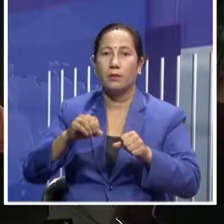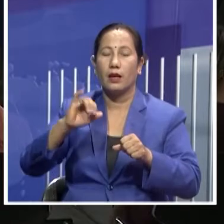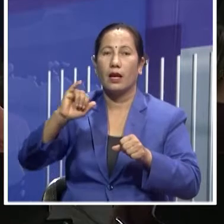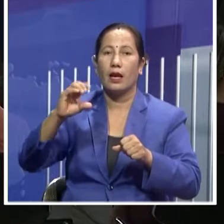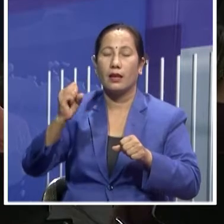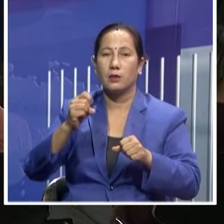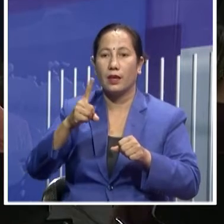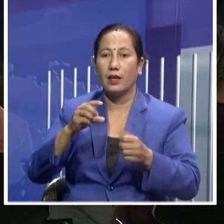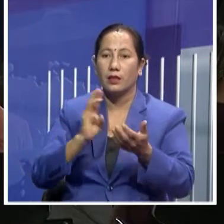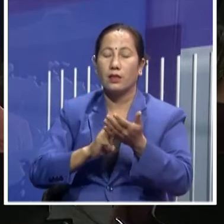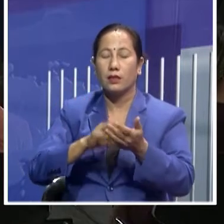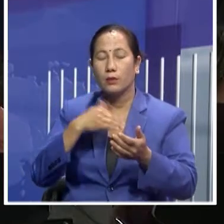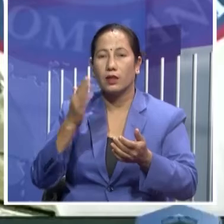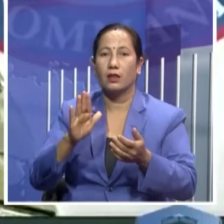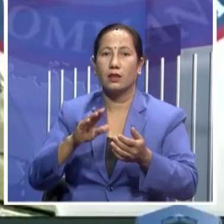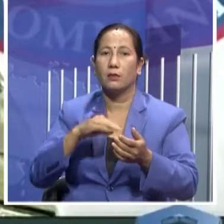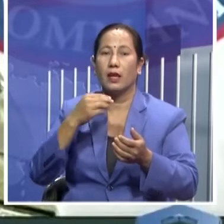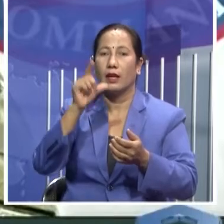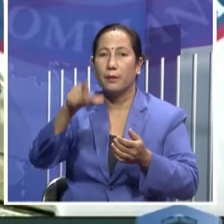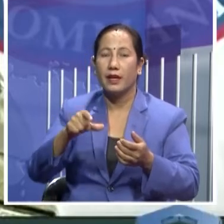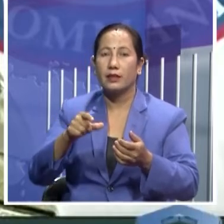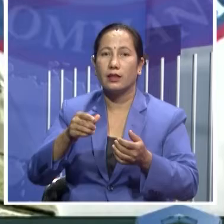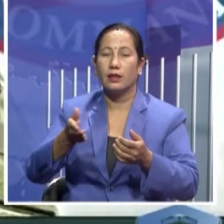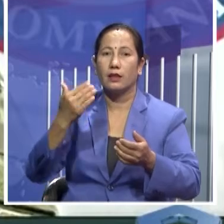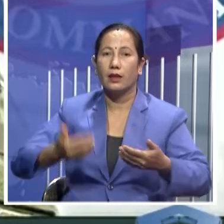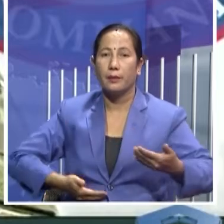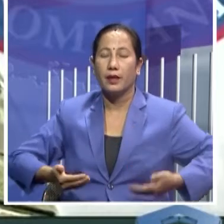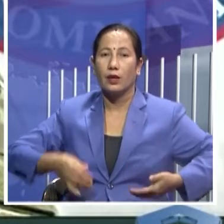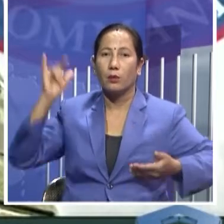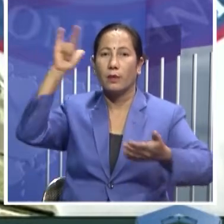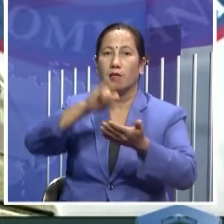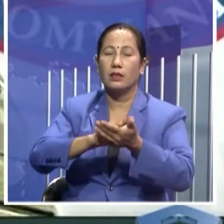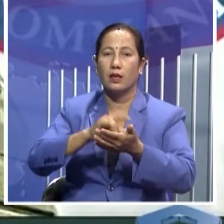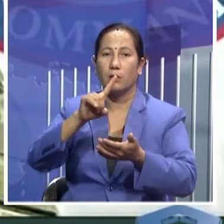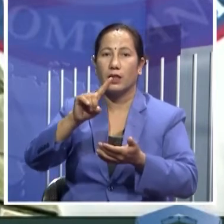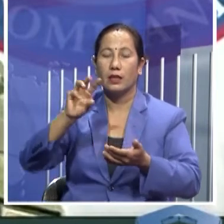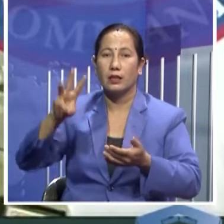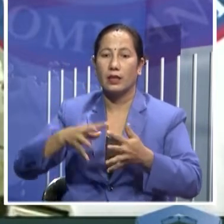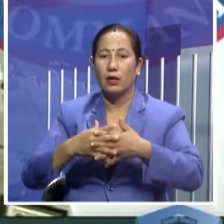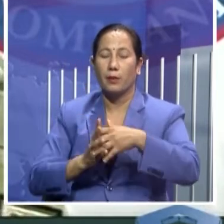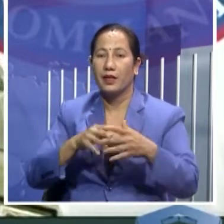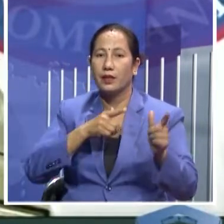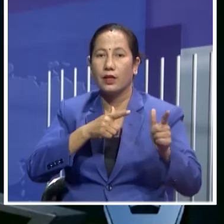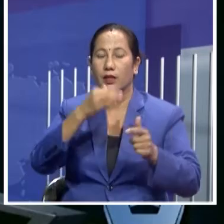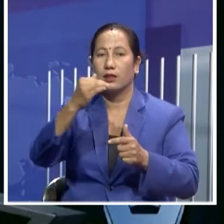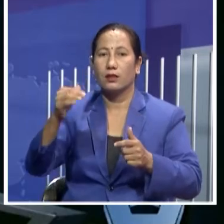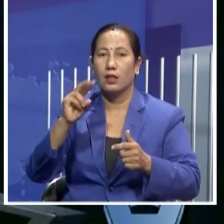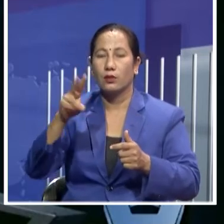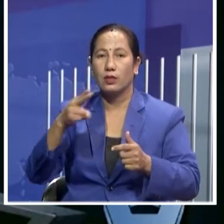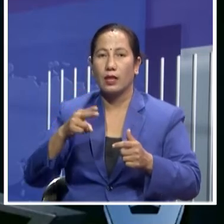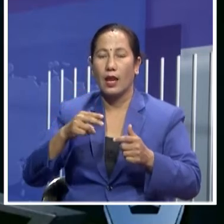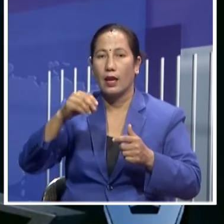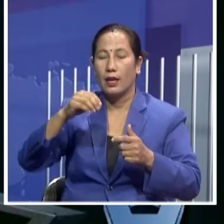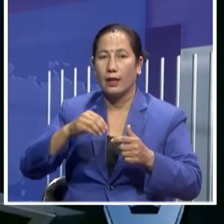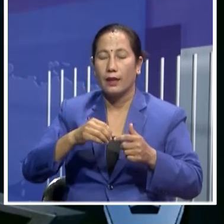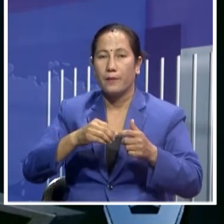एक सदस्य मारिएका छन्। मारिने व्यक्ति गएको बिहीबार काबुल विमानस्थलमा 13 अमेरिकी सैनिक तथा 2 बेलायती